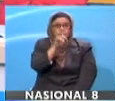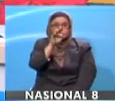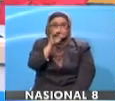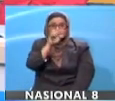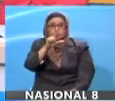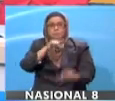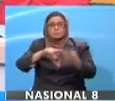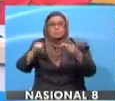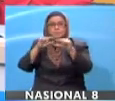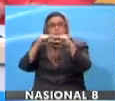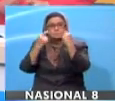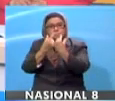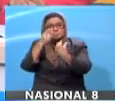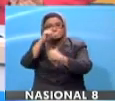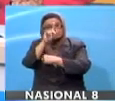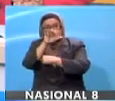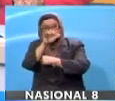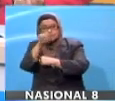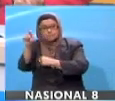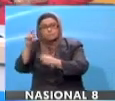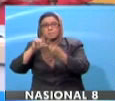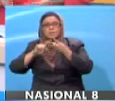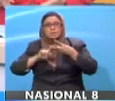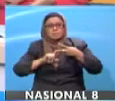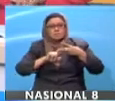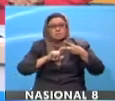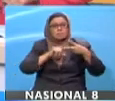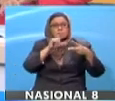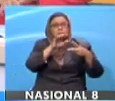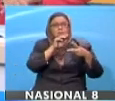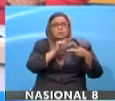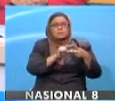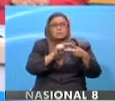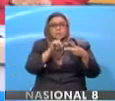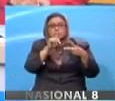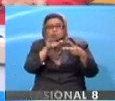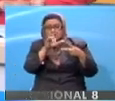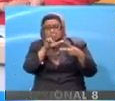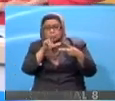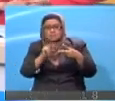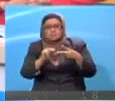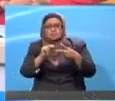majoriti penduduk Penan di bawah IHAS sebagai kampung angkat.